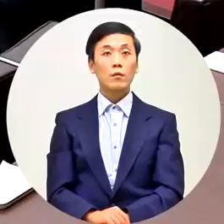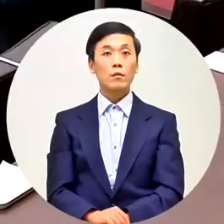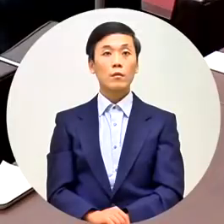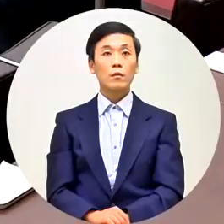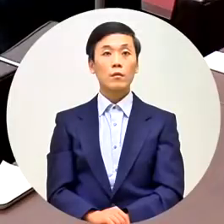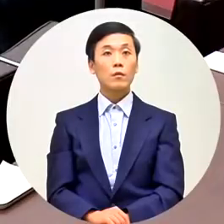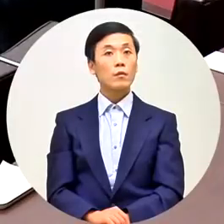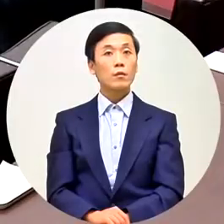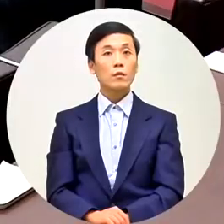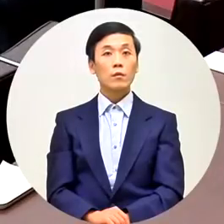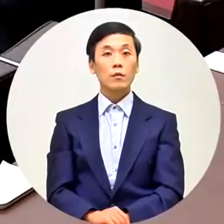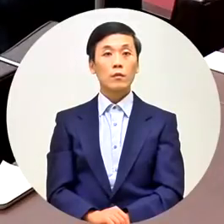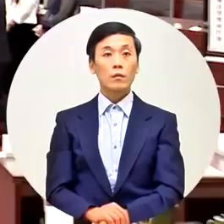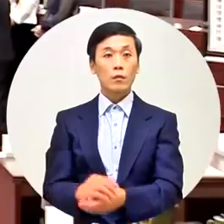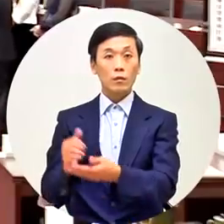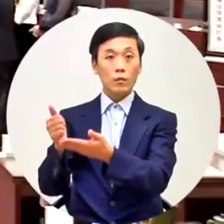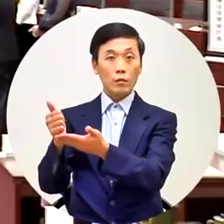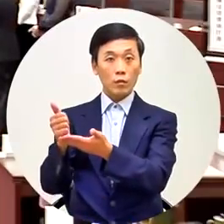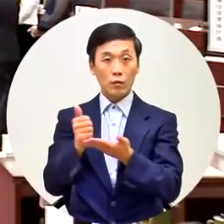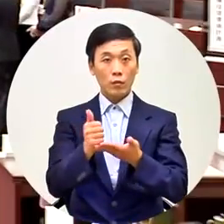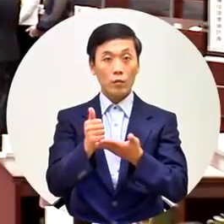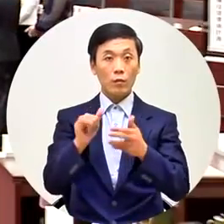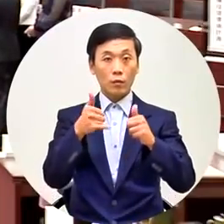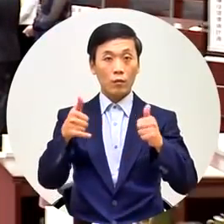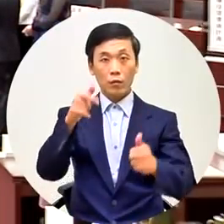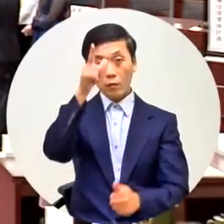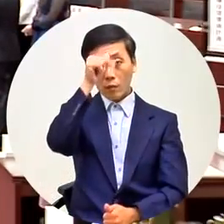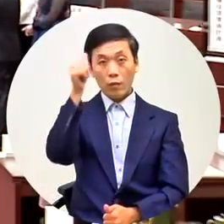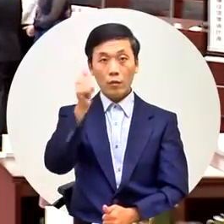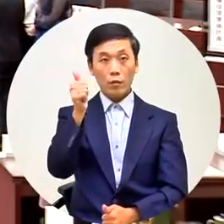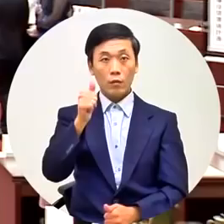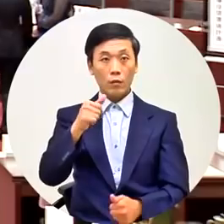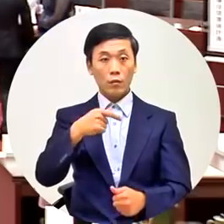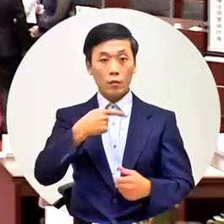请黄文义议员领取选票。